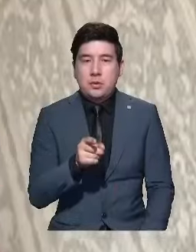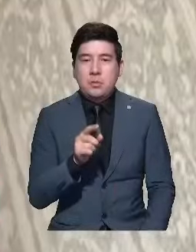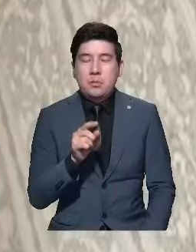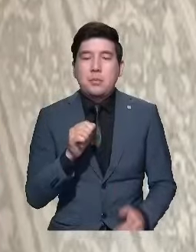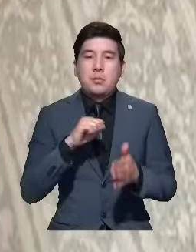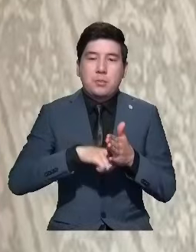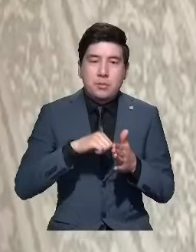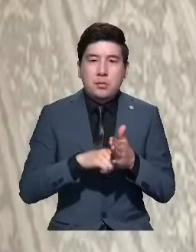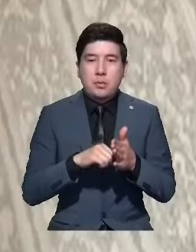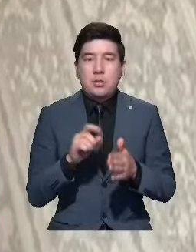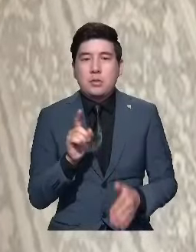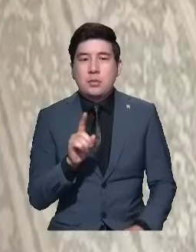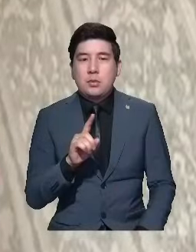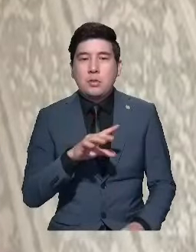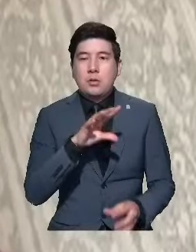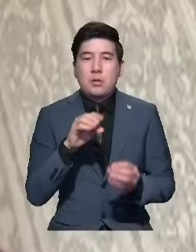бұл біздің